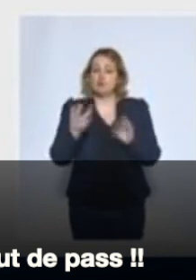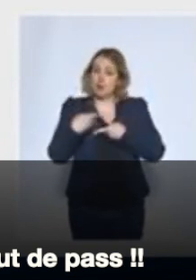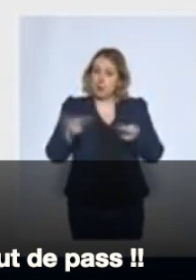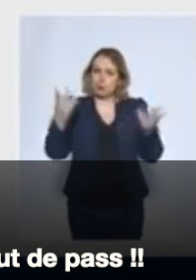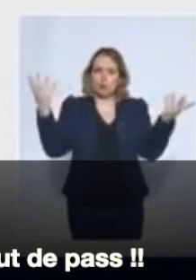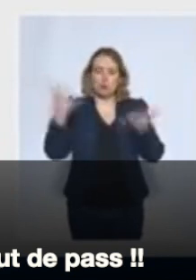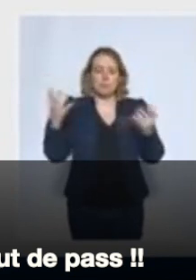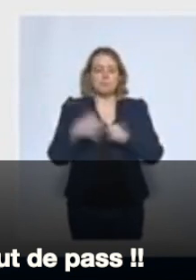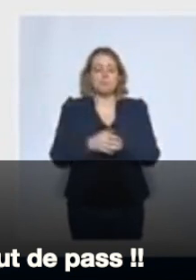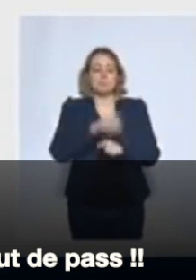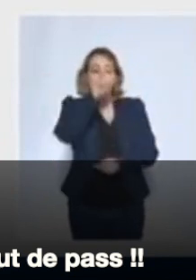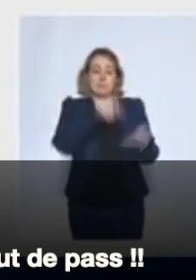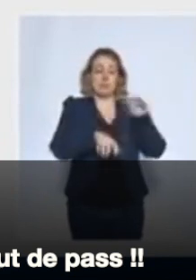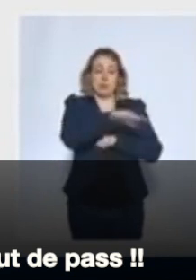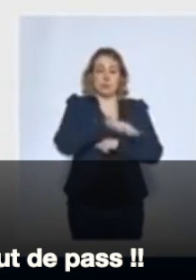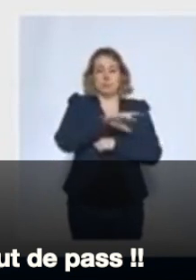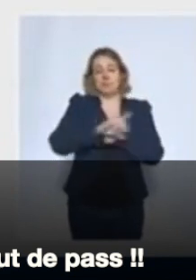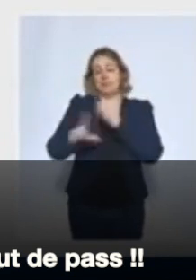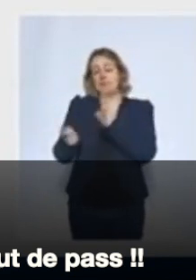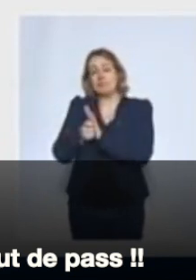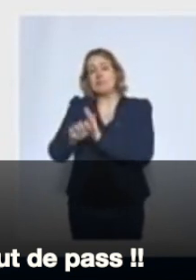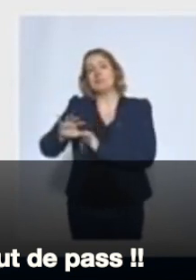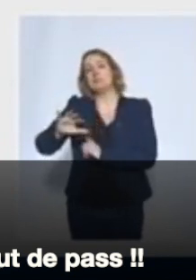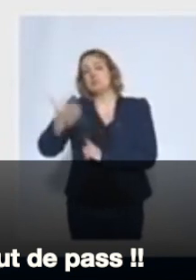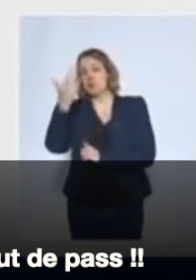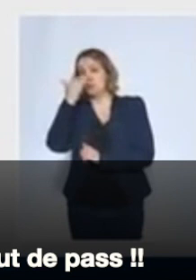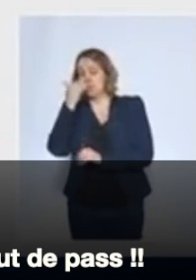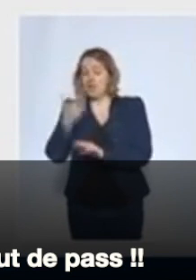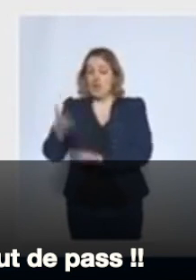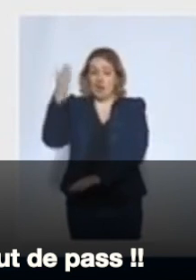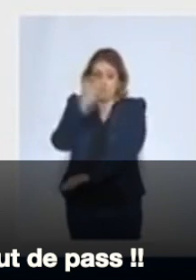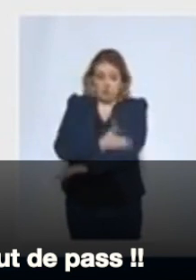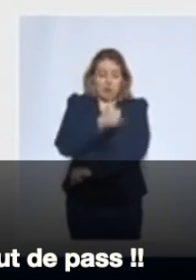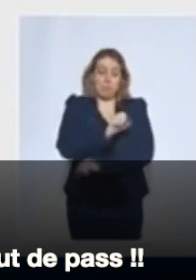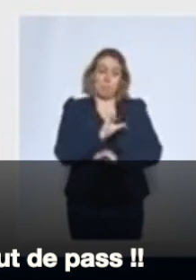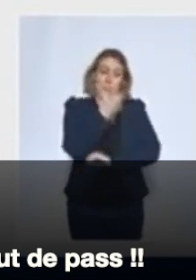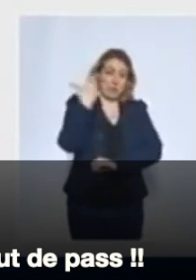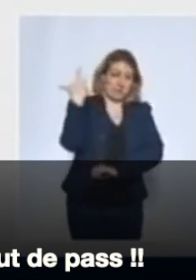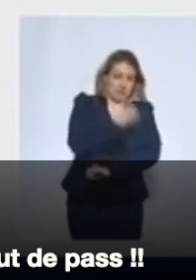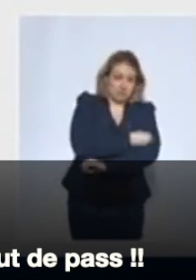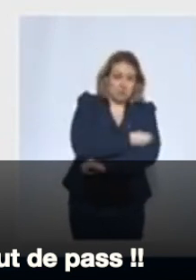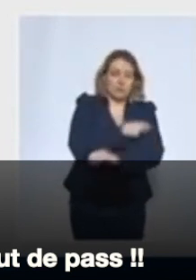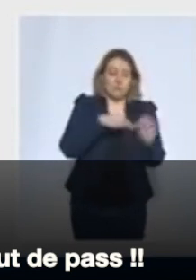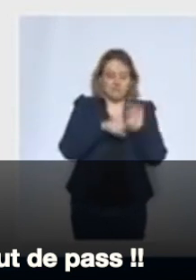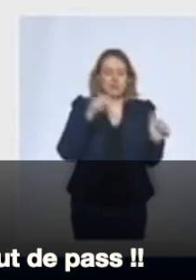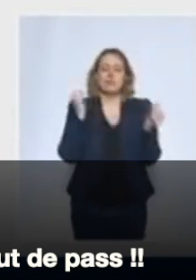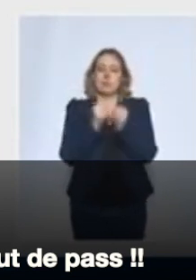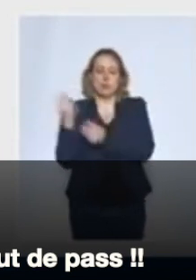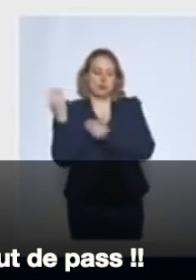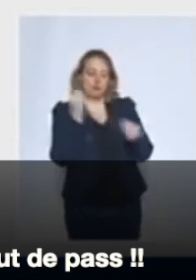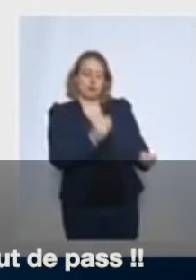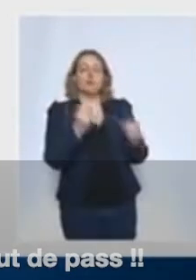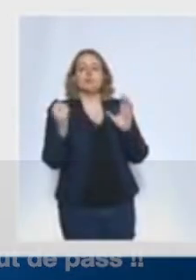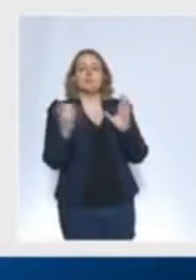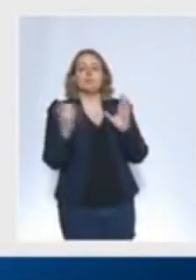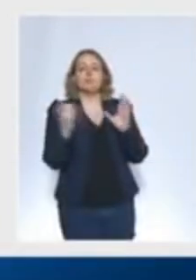celles et ceux qui feront leur première dose d'ici le 15 février de bénéficier d'un pass vaccinal valide